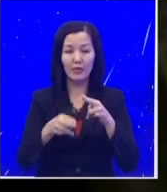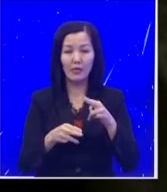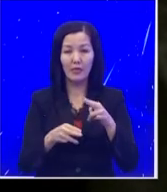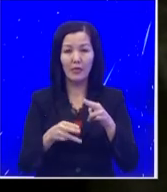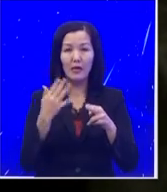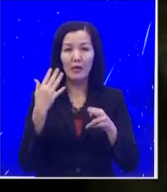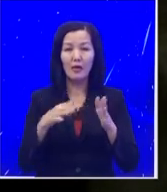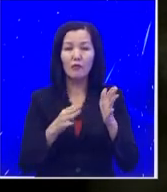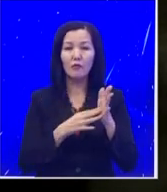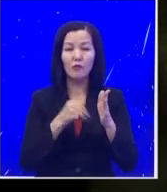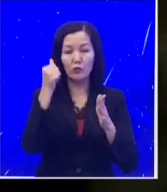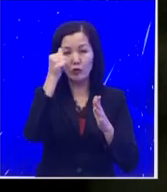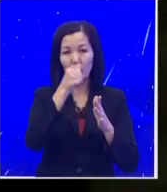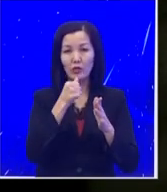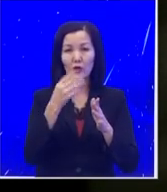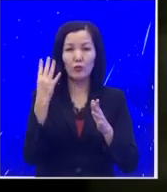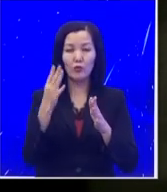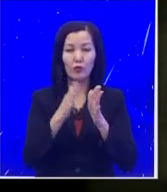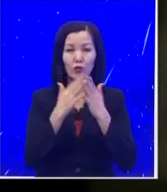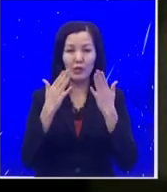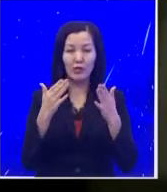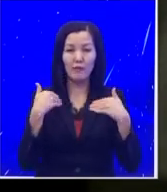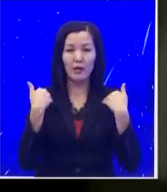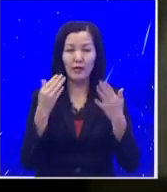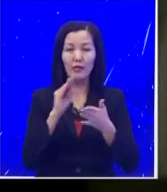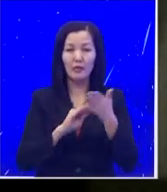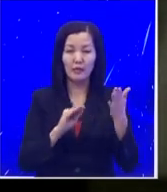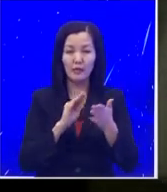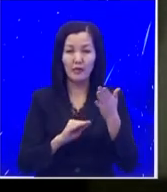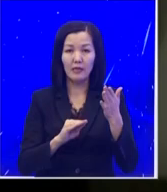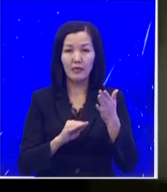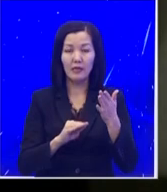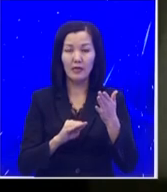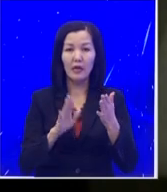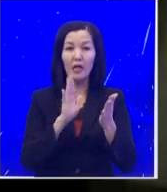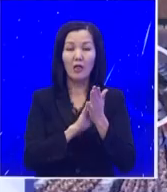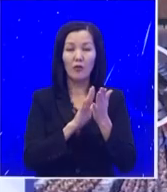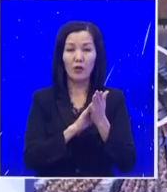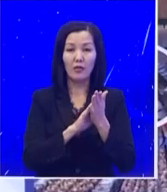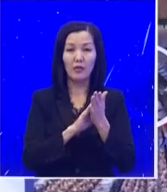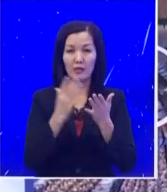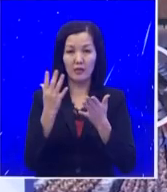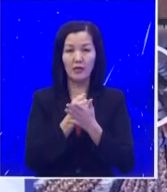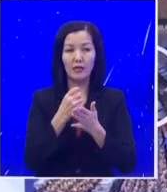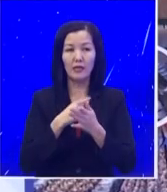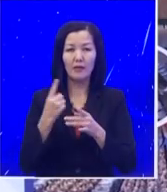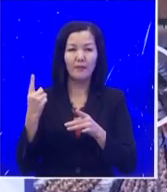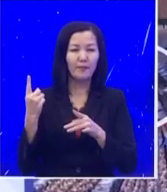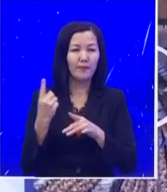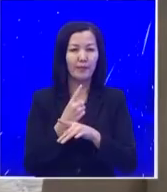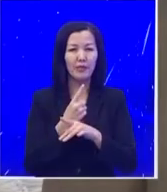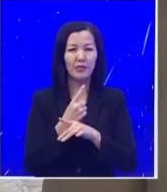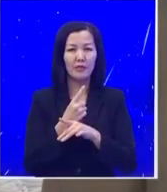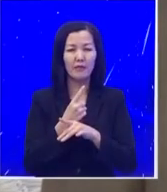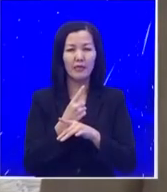1959 жылы 4 томдық эпопея жарық көргеннен кейін қаламгер лениндік сыйлықтың лауреаты атанады. Ең алғашқы сталиндік